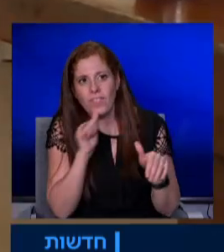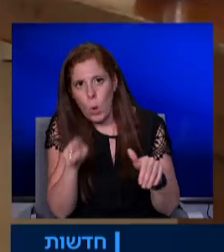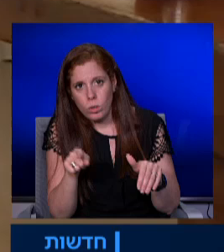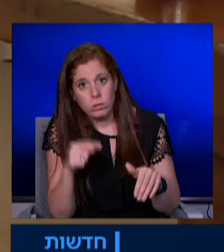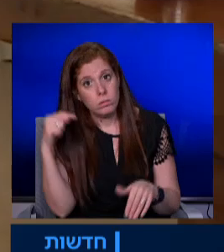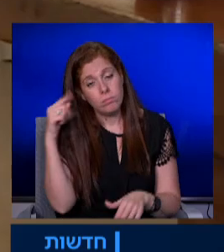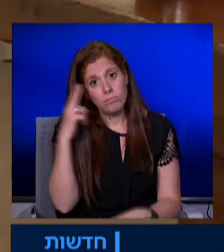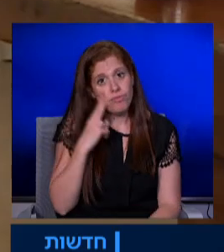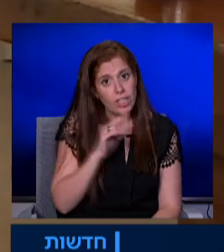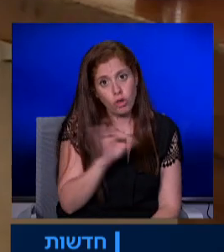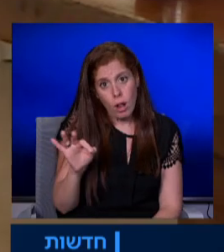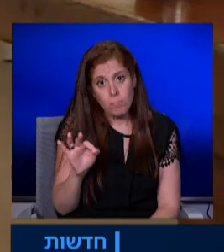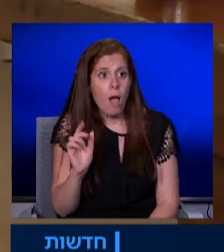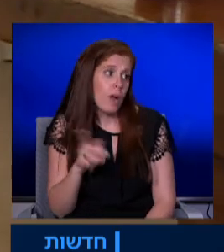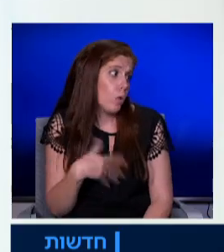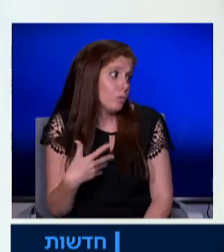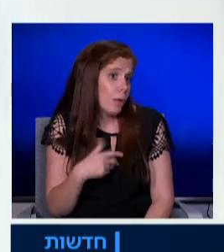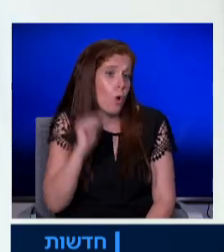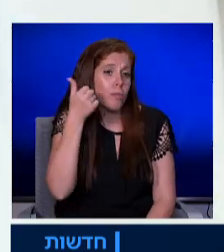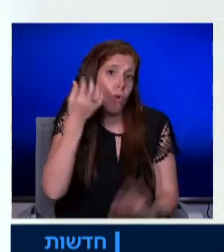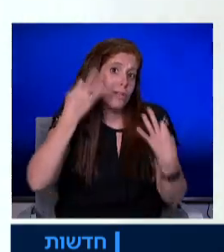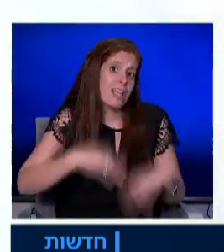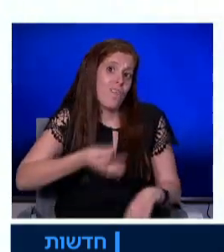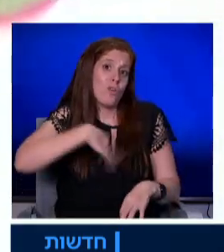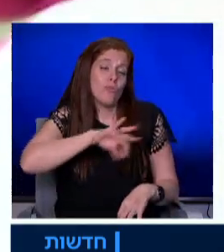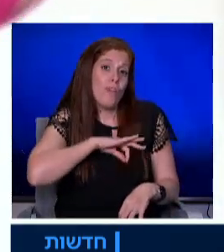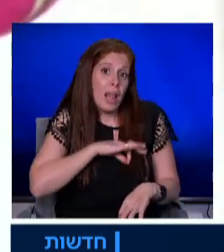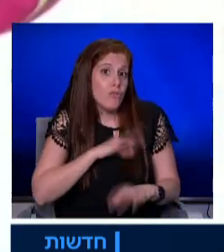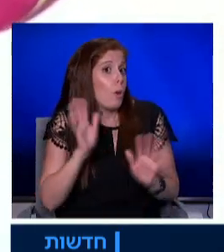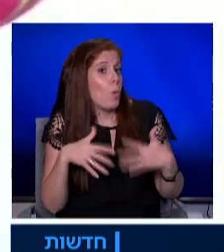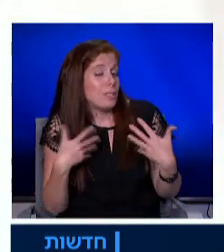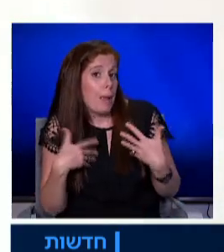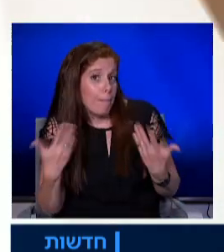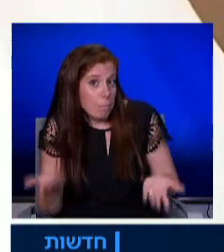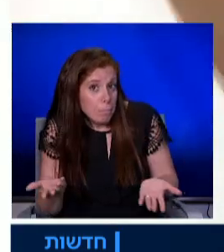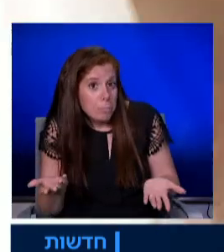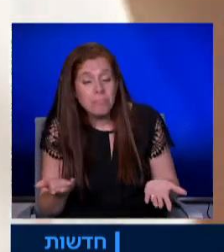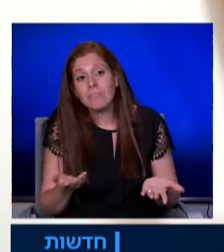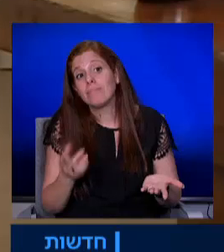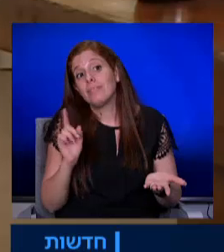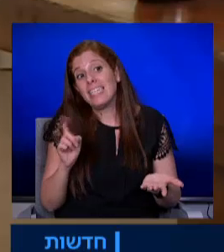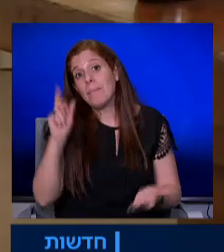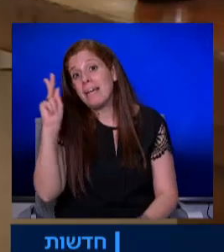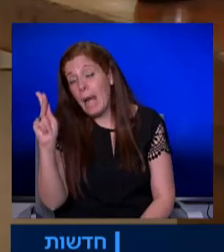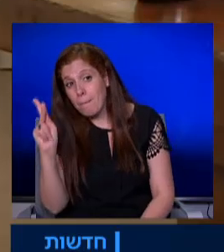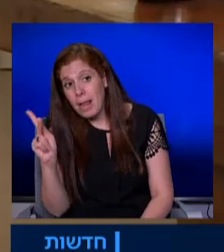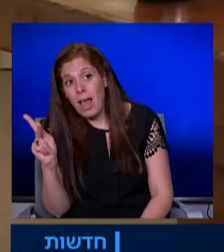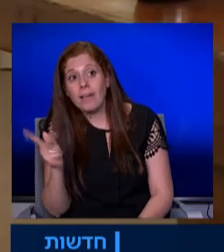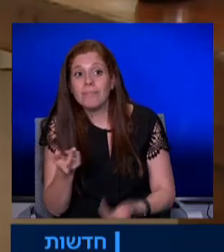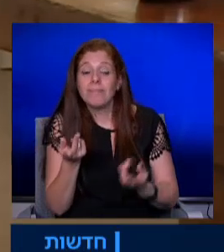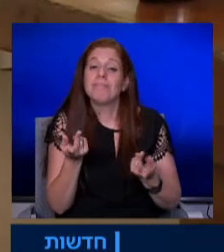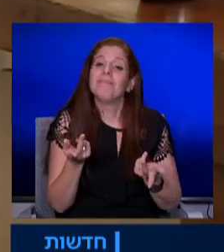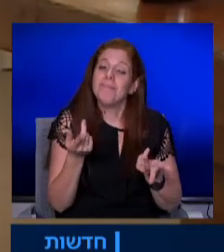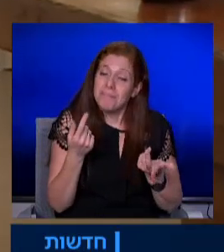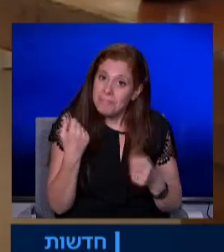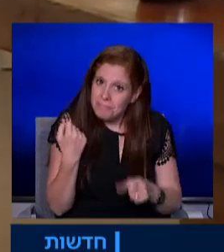א', שמחים שהם שתו את היין בסדר. זה כבוד בשבילנו ואנחנו מאוד שמחים. אם קמלה תחזור בתשובה ותלך